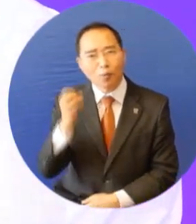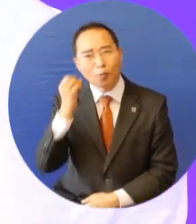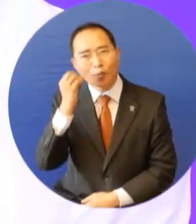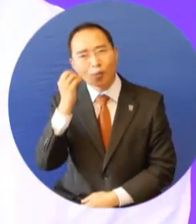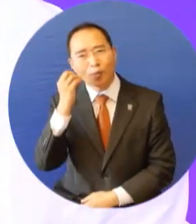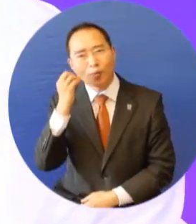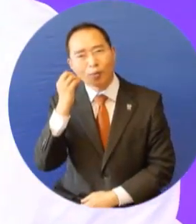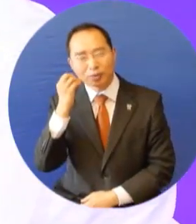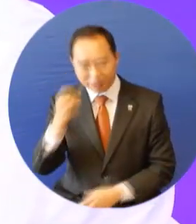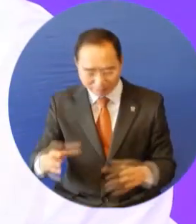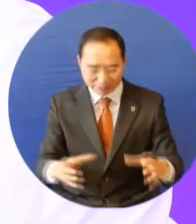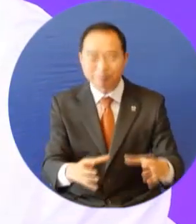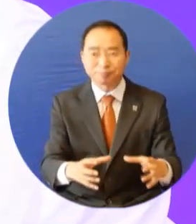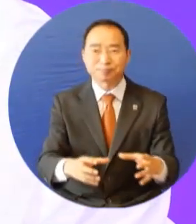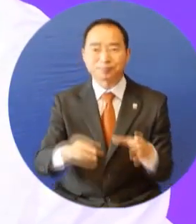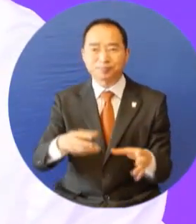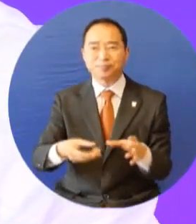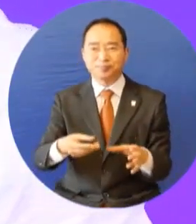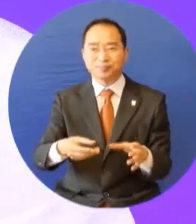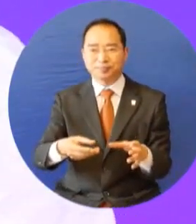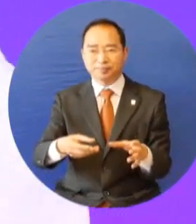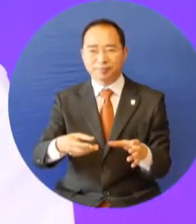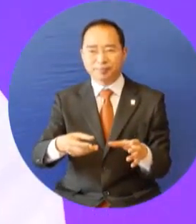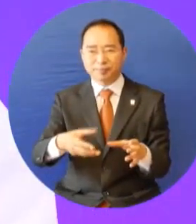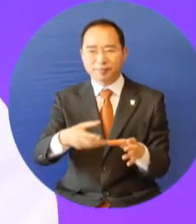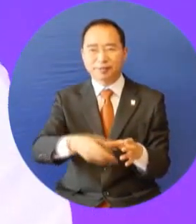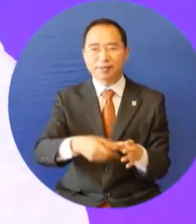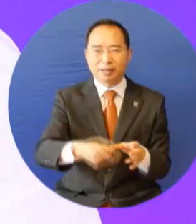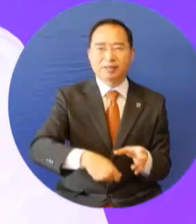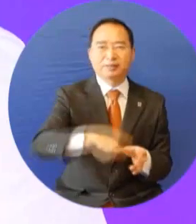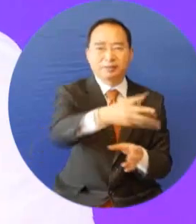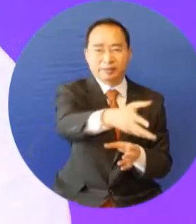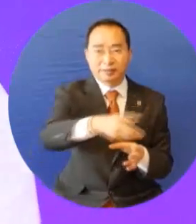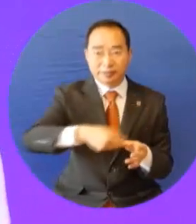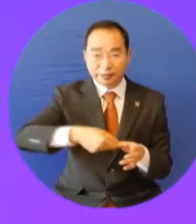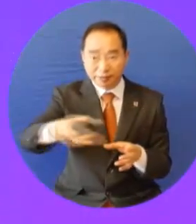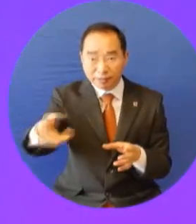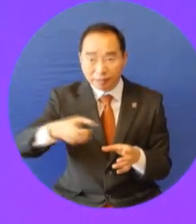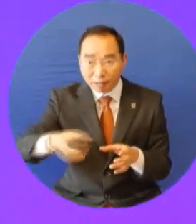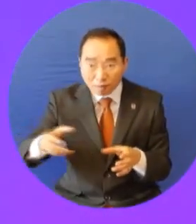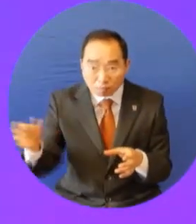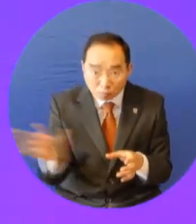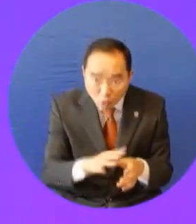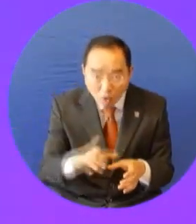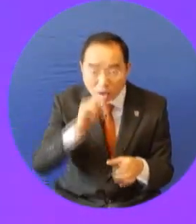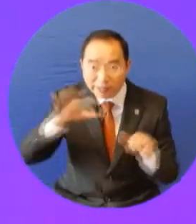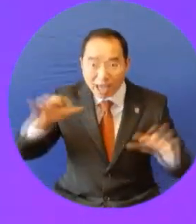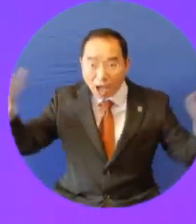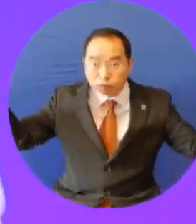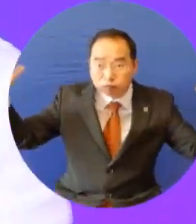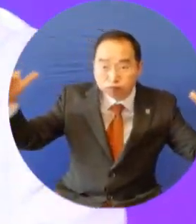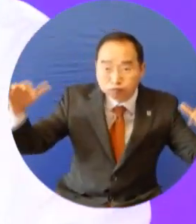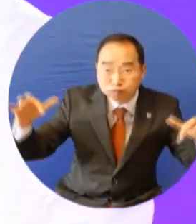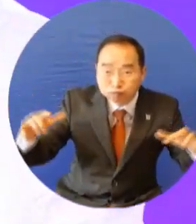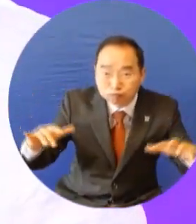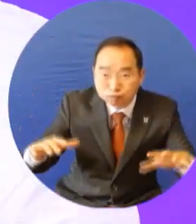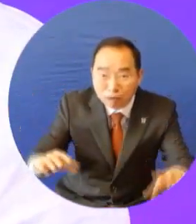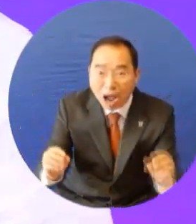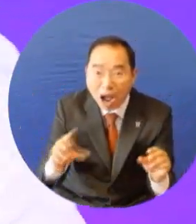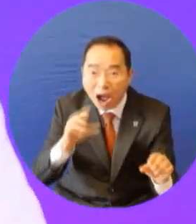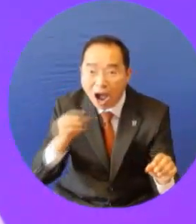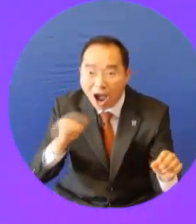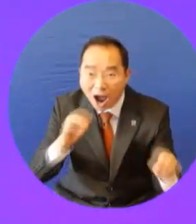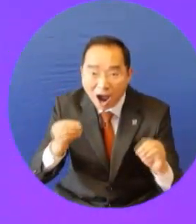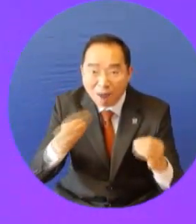절대로 거기에 오질 않아. 신기하죠? 그래가지고 딱 가서